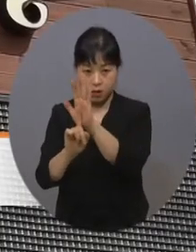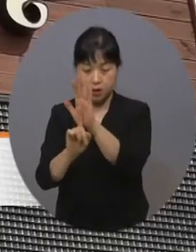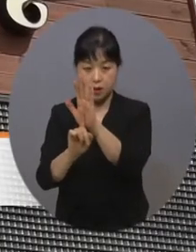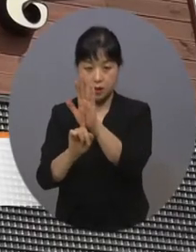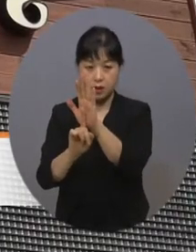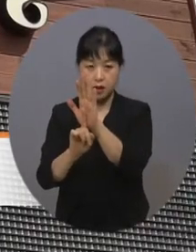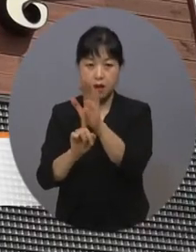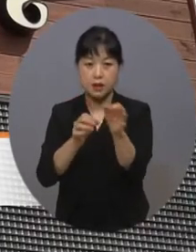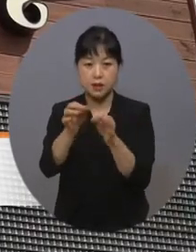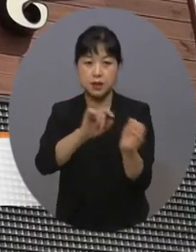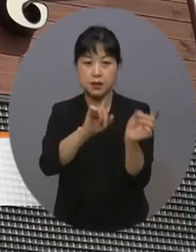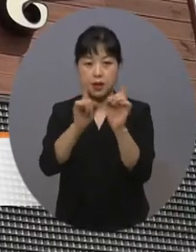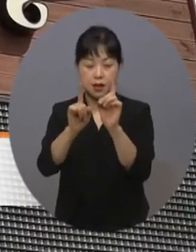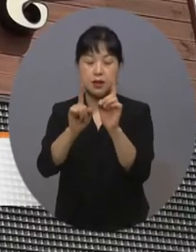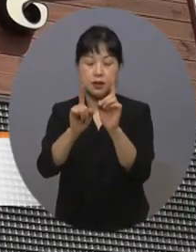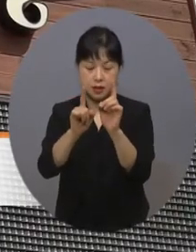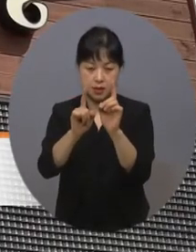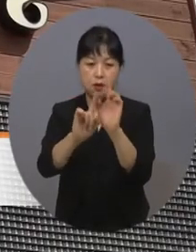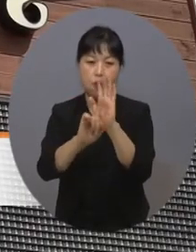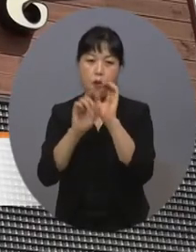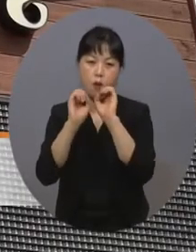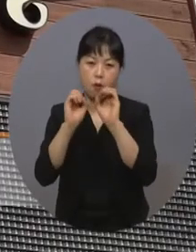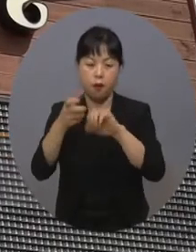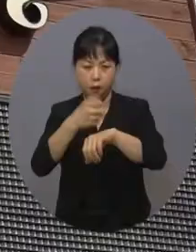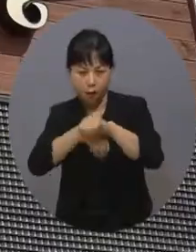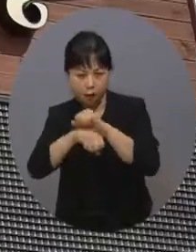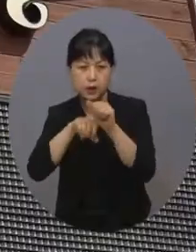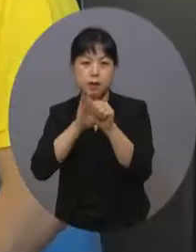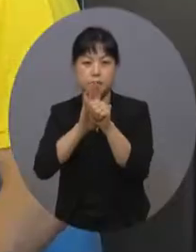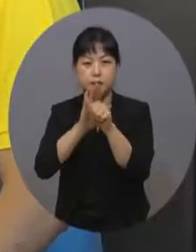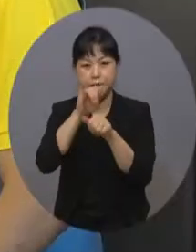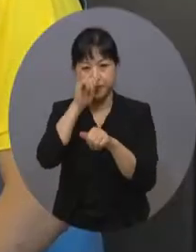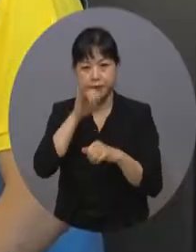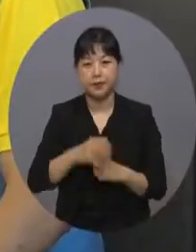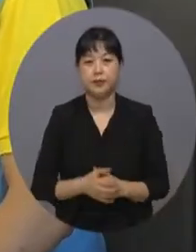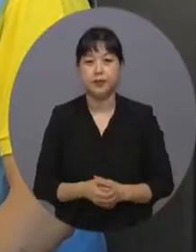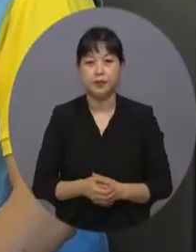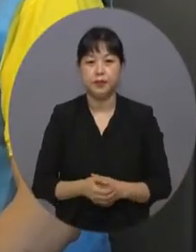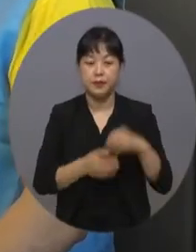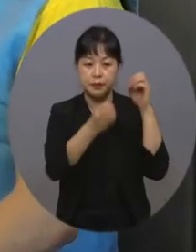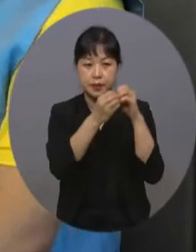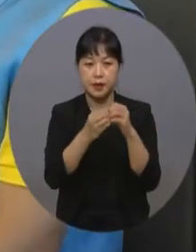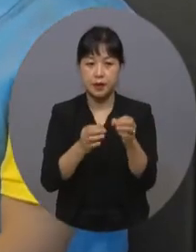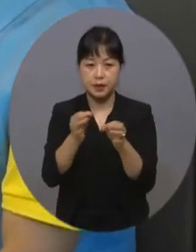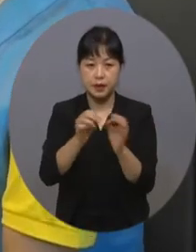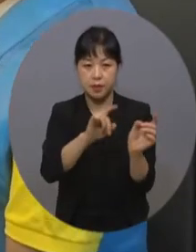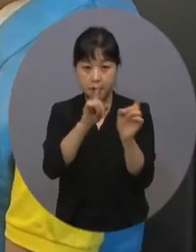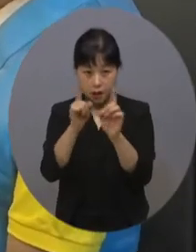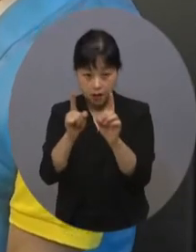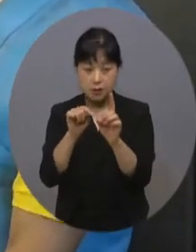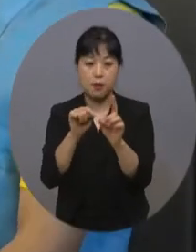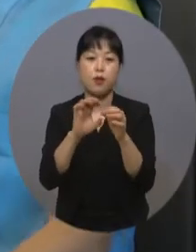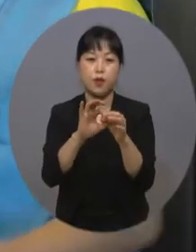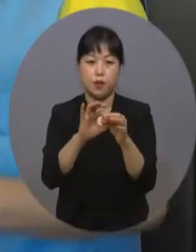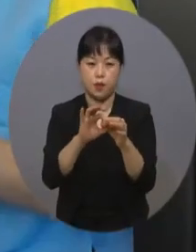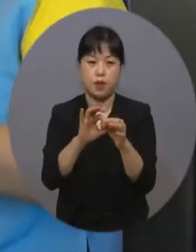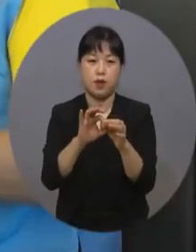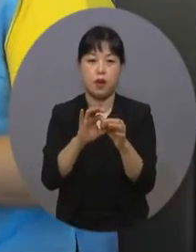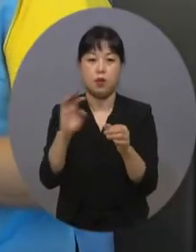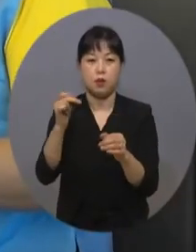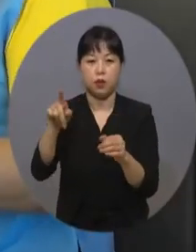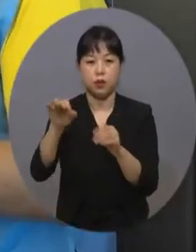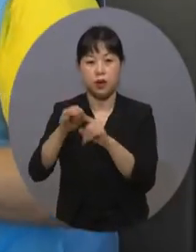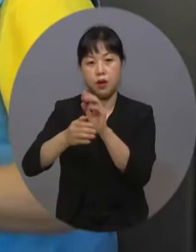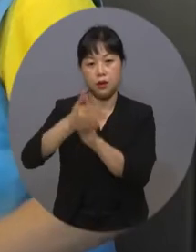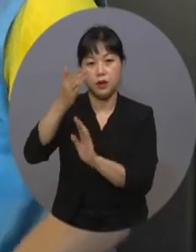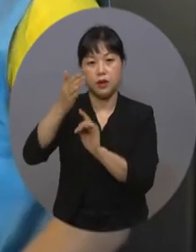프로그램을 기획하여 지원과 홍보에 적극 나섰습니다. 재래시장 살리기 프로그램을 통해 보령시의 홍보대사인